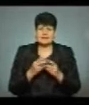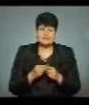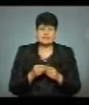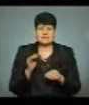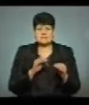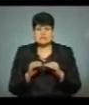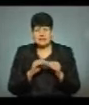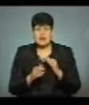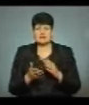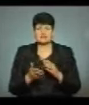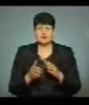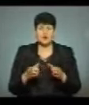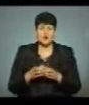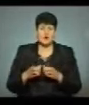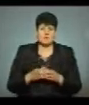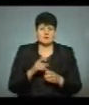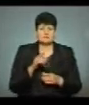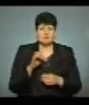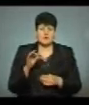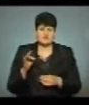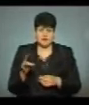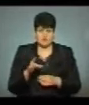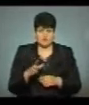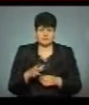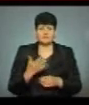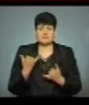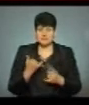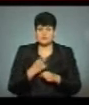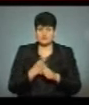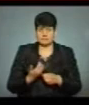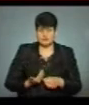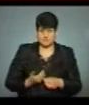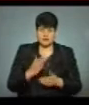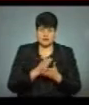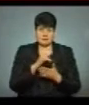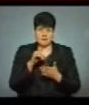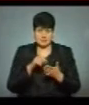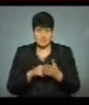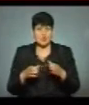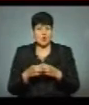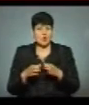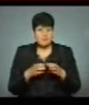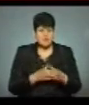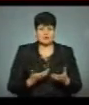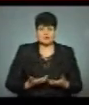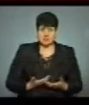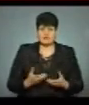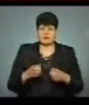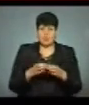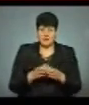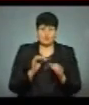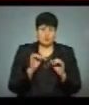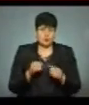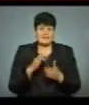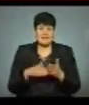конфігурації громад Зборівського району. Нагадую, що ми працюємо наживо. Якщо у вас є запитання щодо громади, якщо ви живете саме в тій громаді, яку,